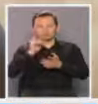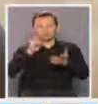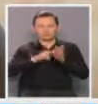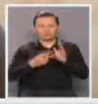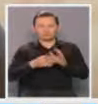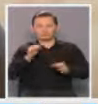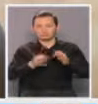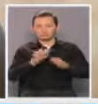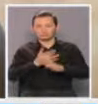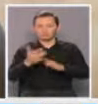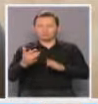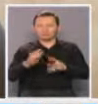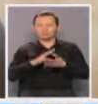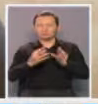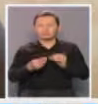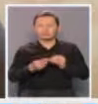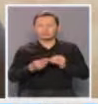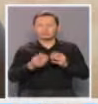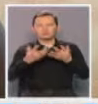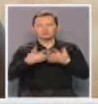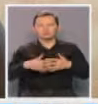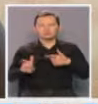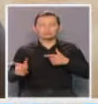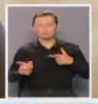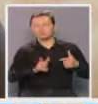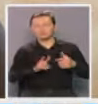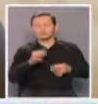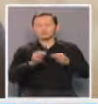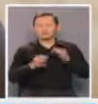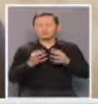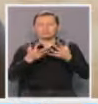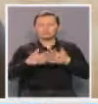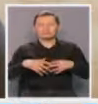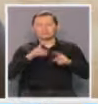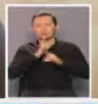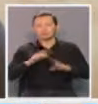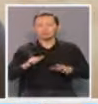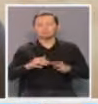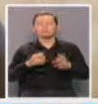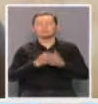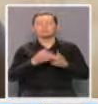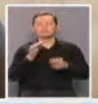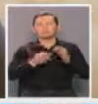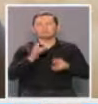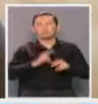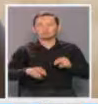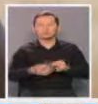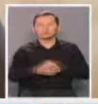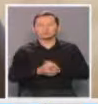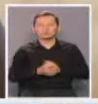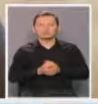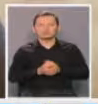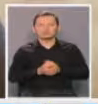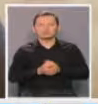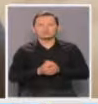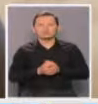судах, это уже после возбуждения гражданского дела, на стадии подготовительной, в судебном процессе, вплоть до ухода суда в совещательную комнату, возможно урегулировать